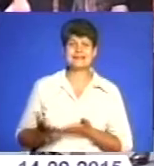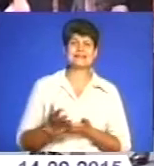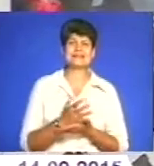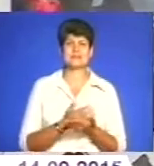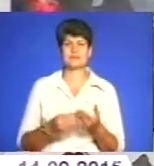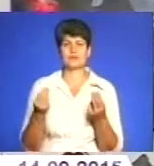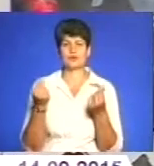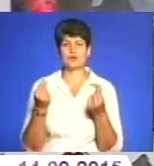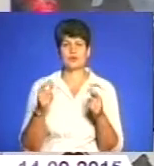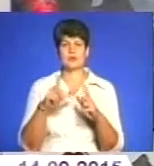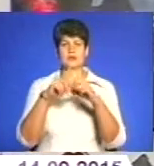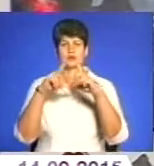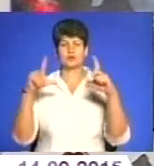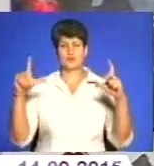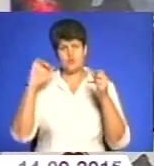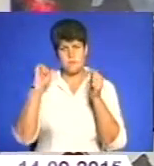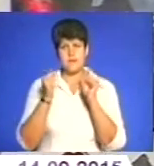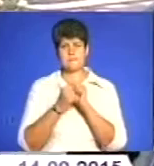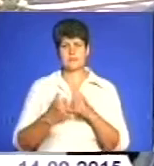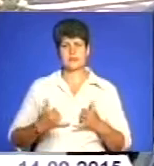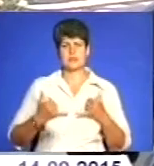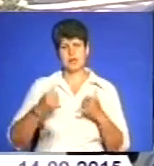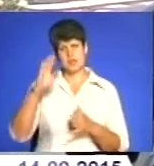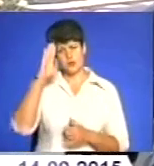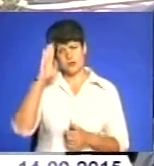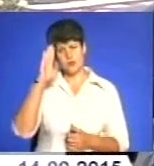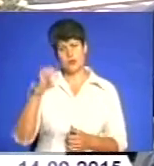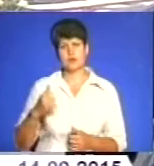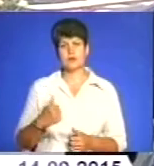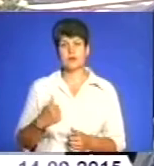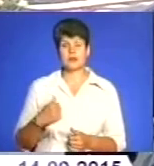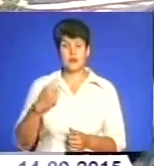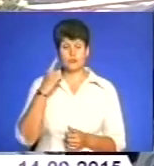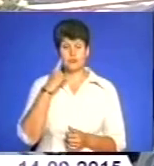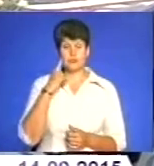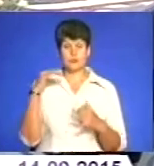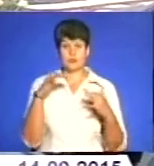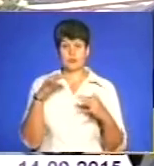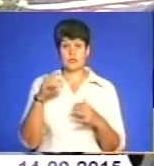на меморіальну дошку пам'яті героя. Коли почув, що він воює на сході,